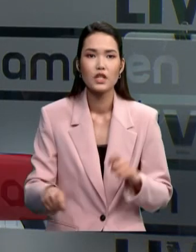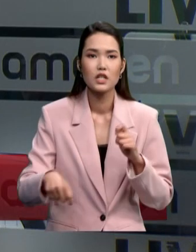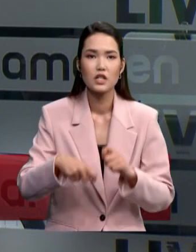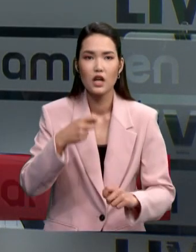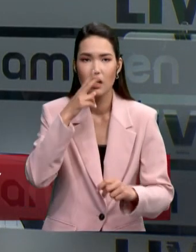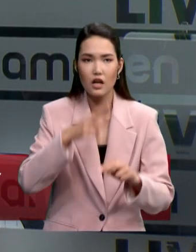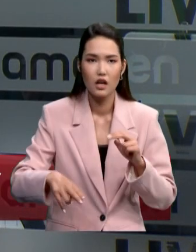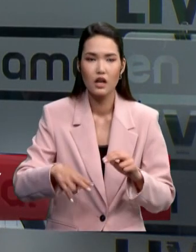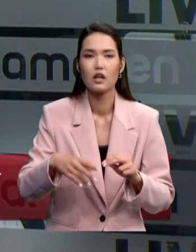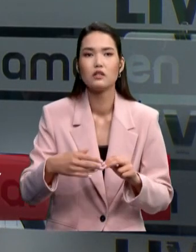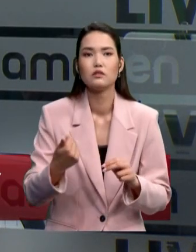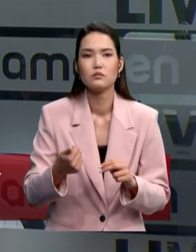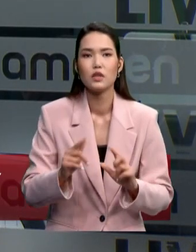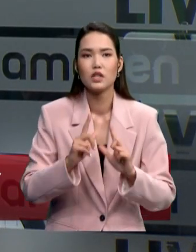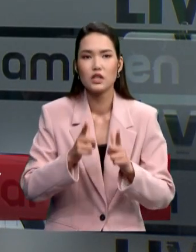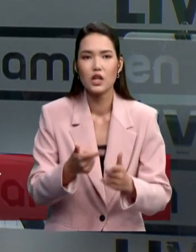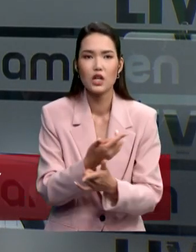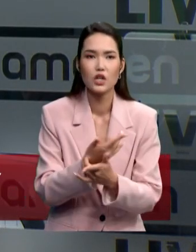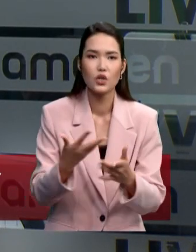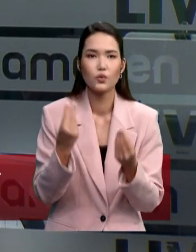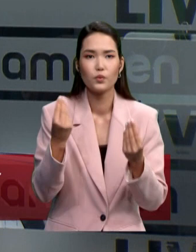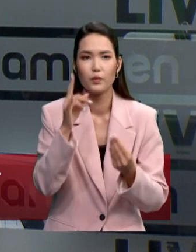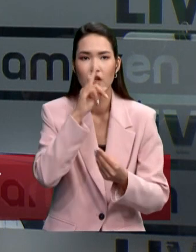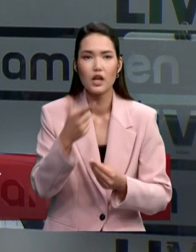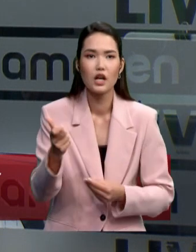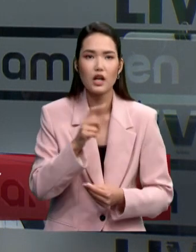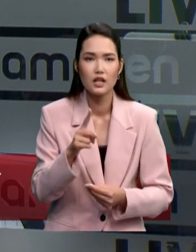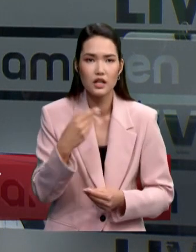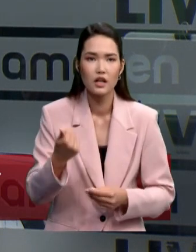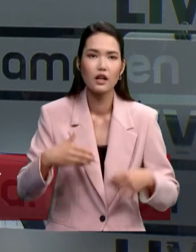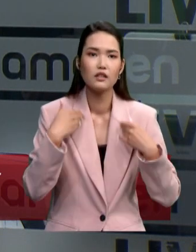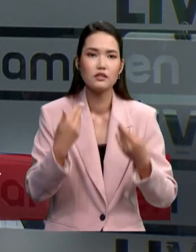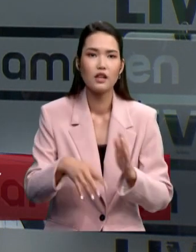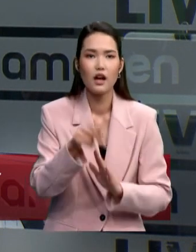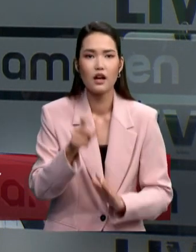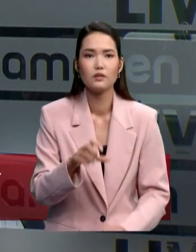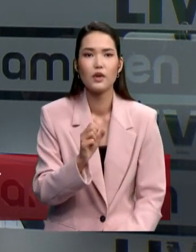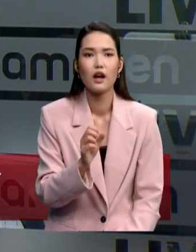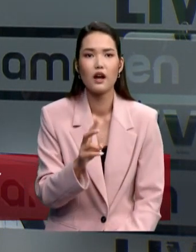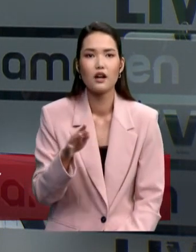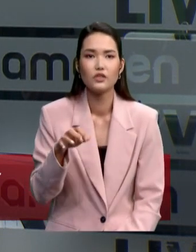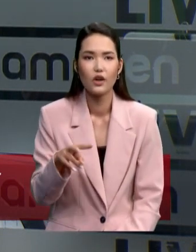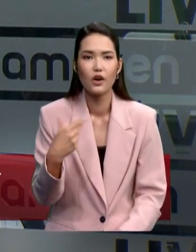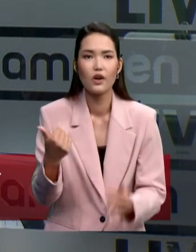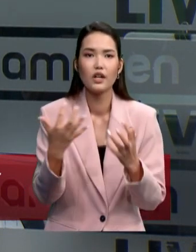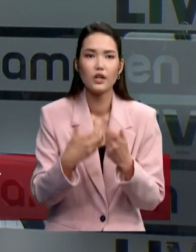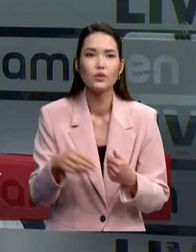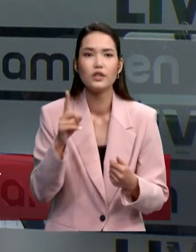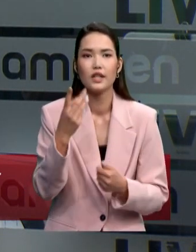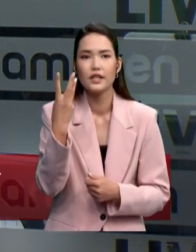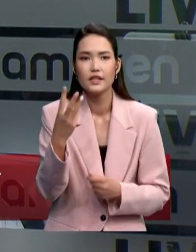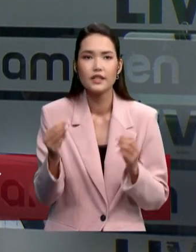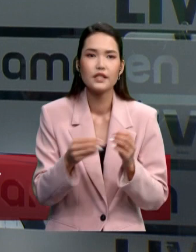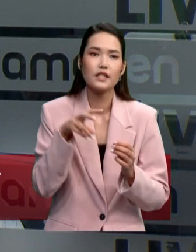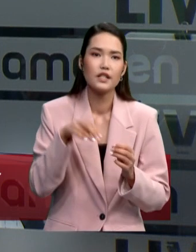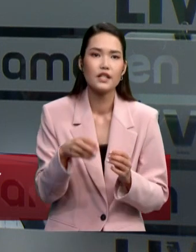Расторгнуть соглашение о разделе продукции с некоторыми крупными нефтегазовыми консорциумами предлагают депутаты фракции АКЖОЛ. Они считают, что за три